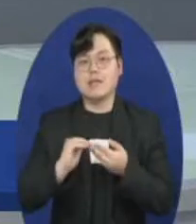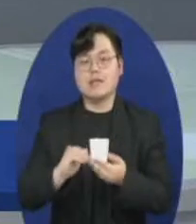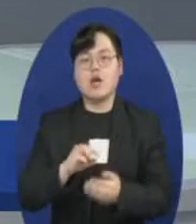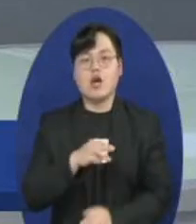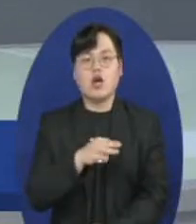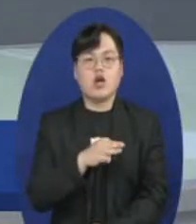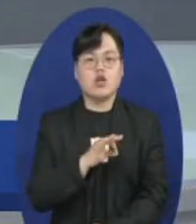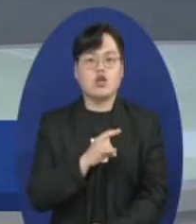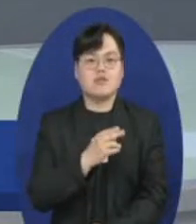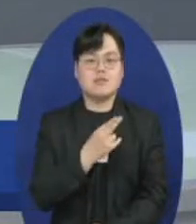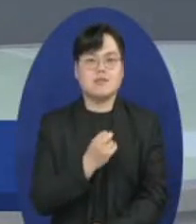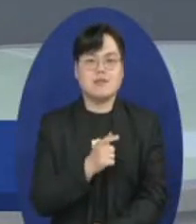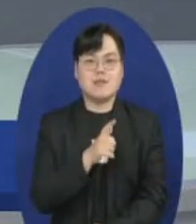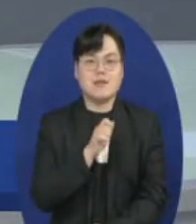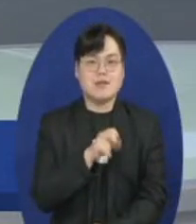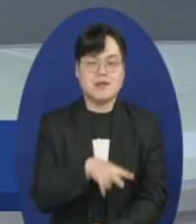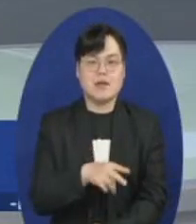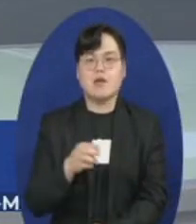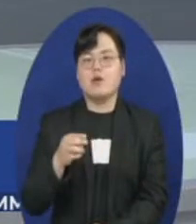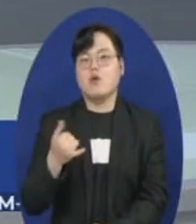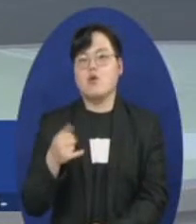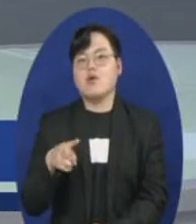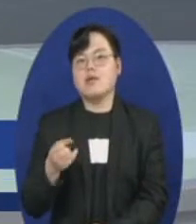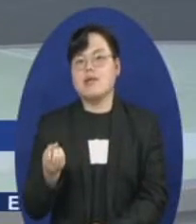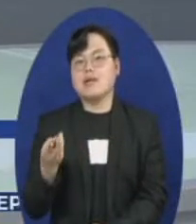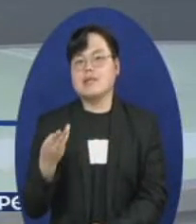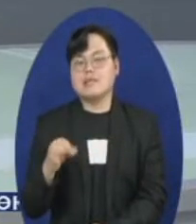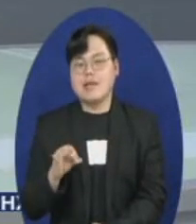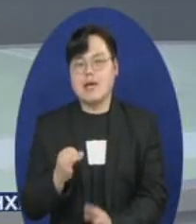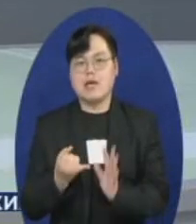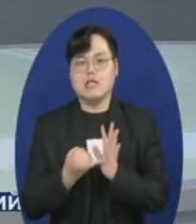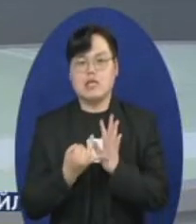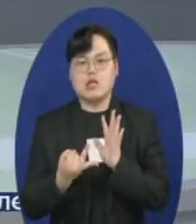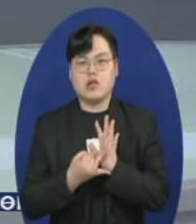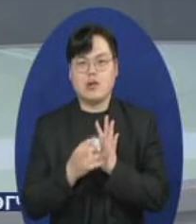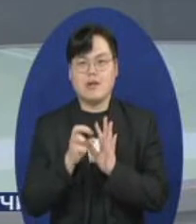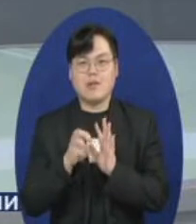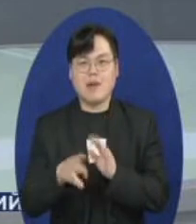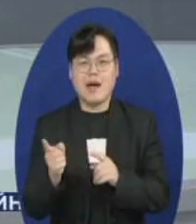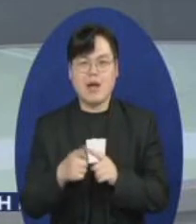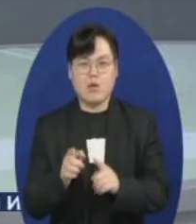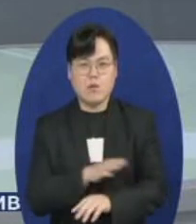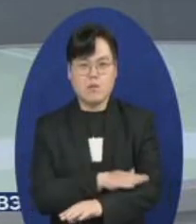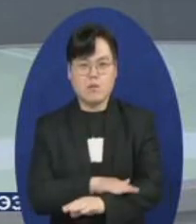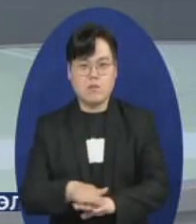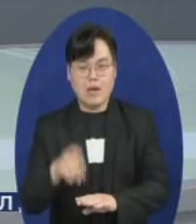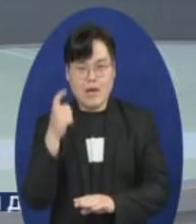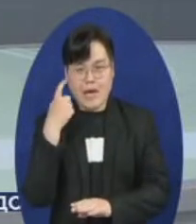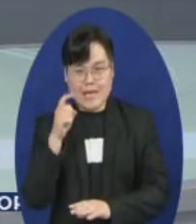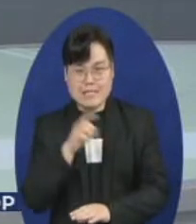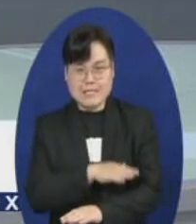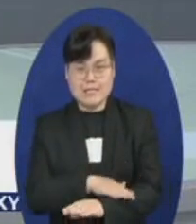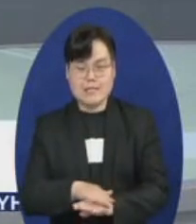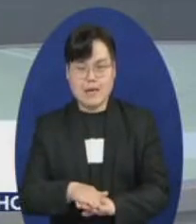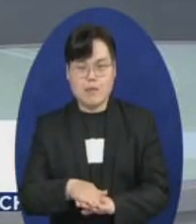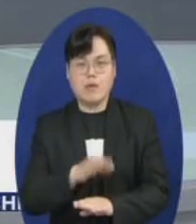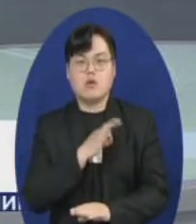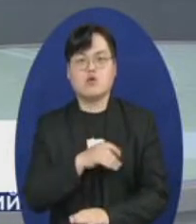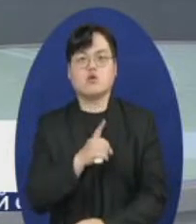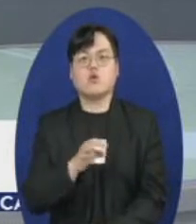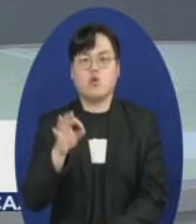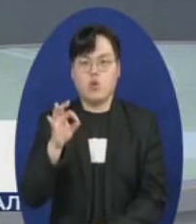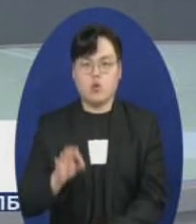танилцуулъя. Тэгэхээр тосон цэнгэд үлэнстэй чиглэлийн загастай давааны 67 км хатуу хүчилттэй авто замын өнөөдөр бүрэн ашиглалтанд орсон байна. Энэ